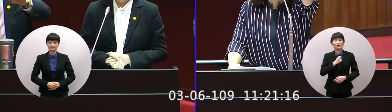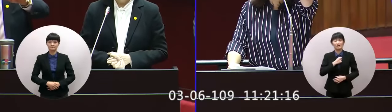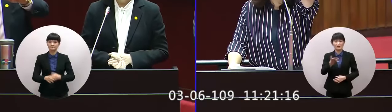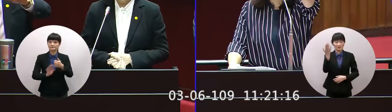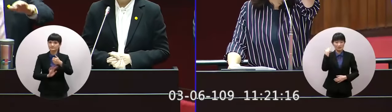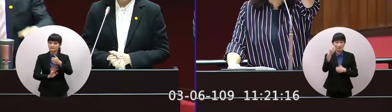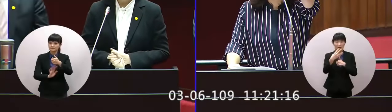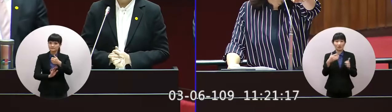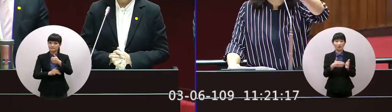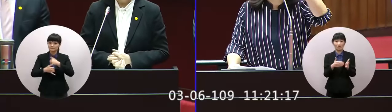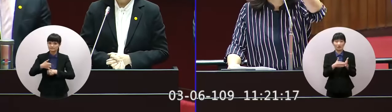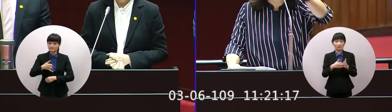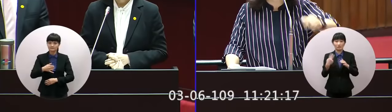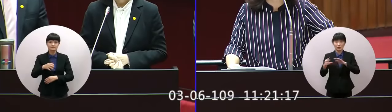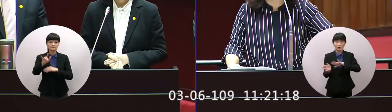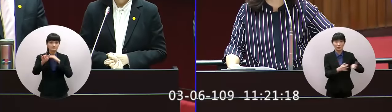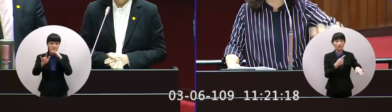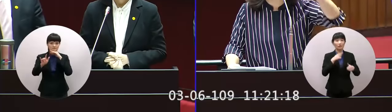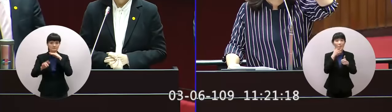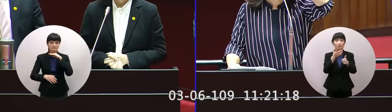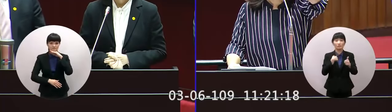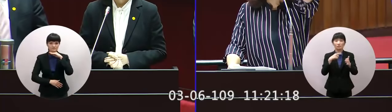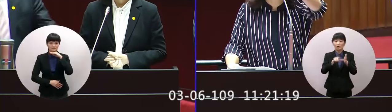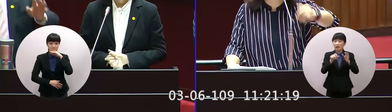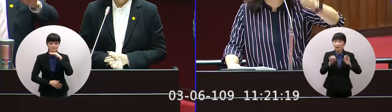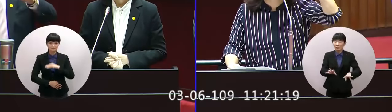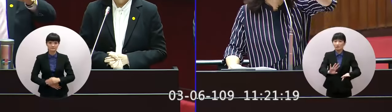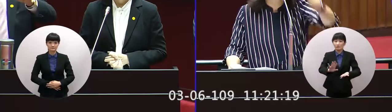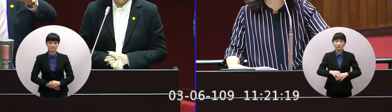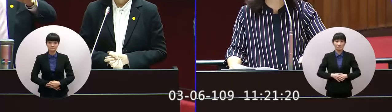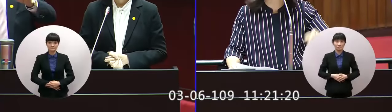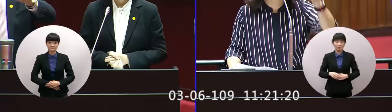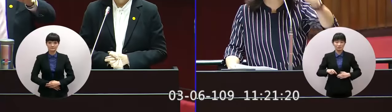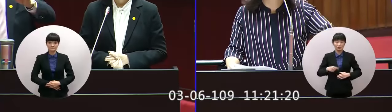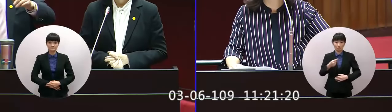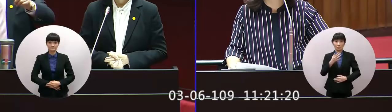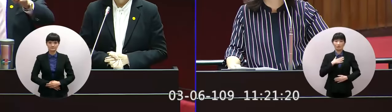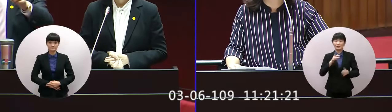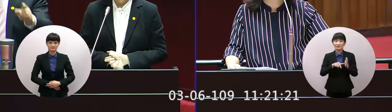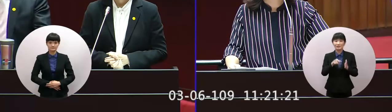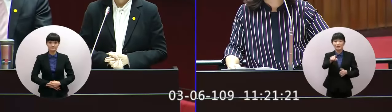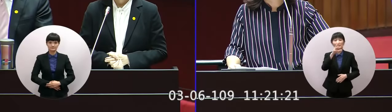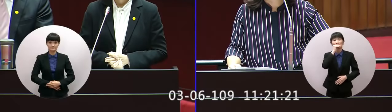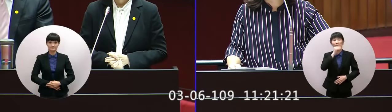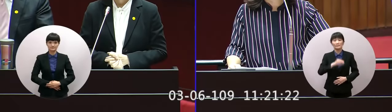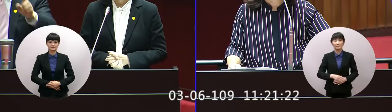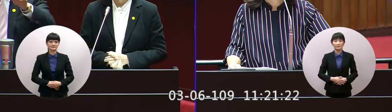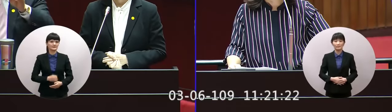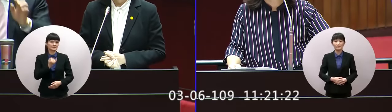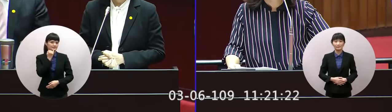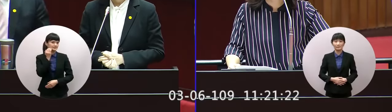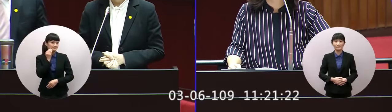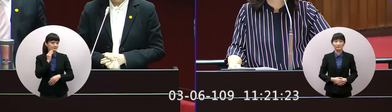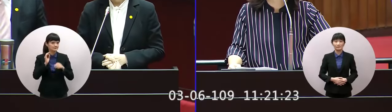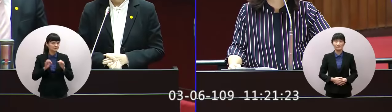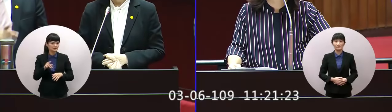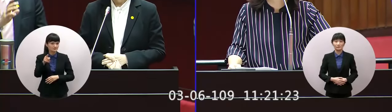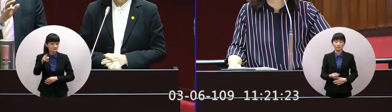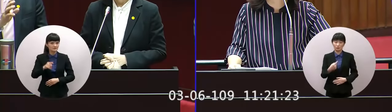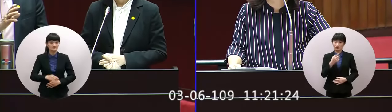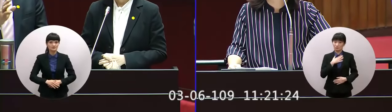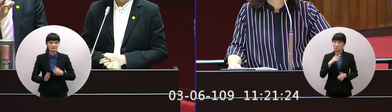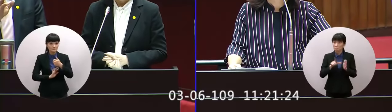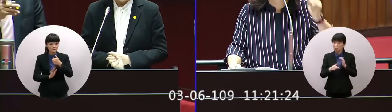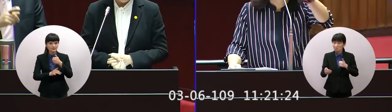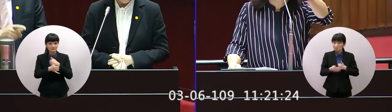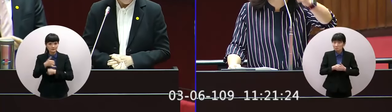员啊， 再抱歉，我要问一下，不要浪费我的时间。院长，抱歉，我的时间，请闭嘴啦。哎呀， 可惜，委员。 哎，外席干麦